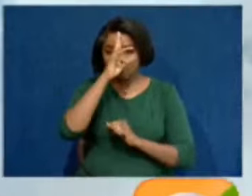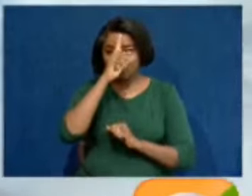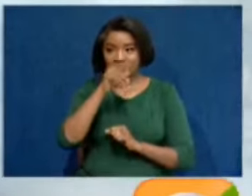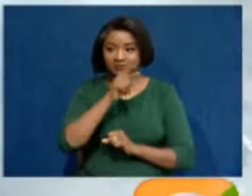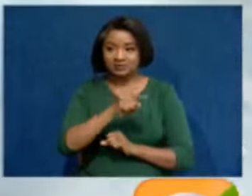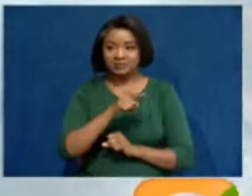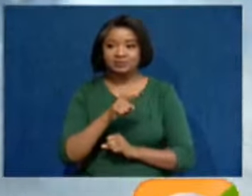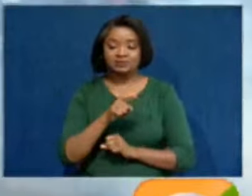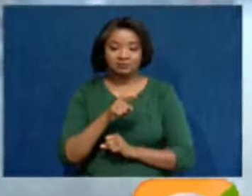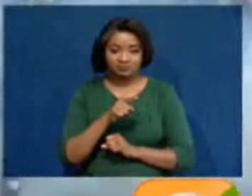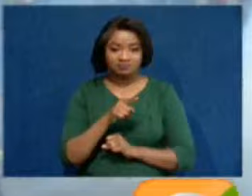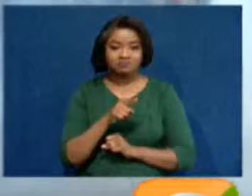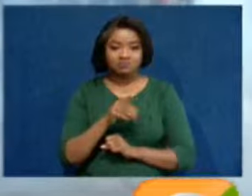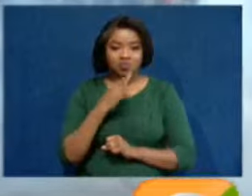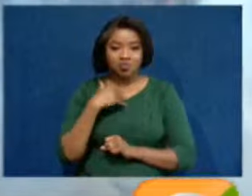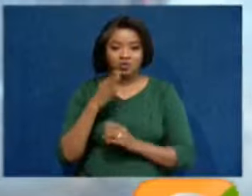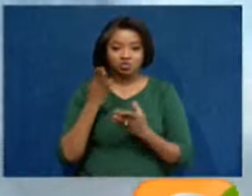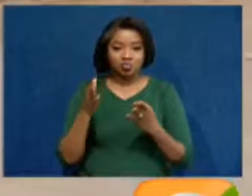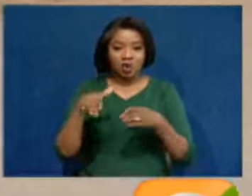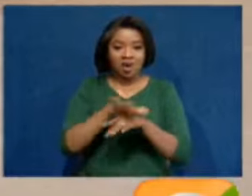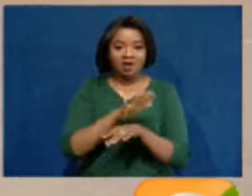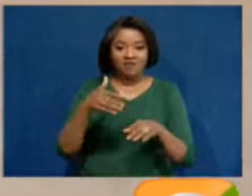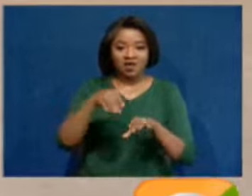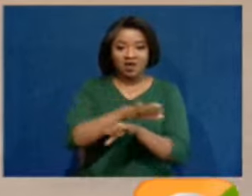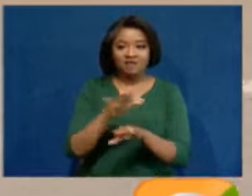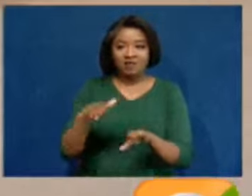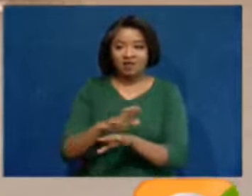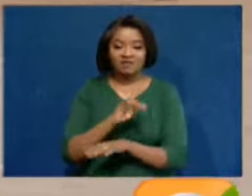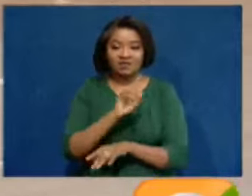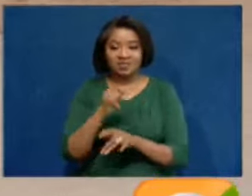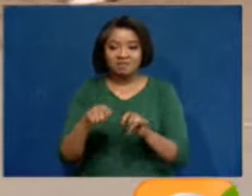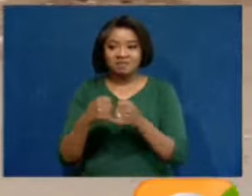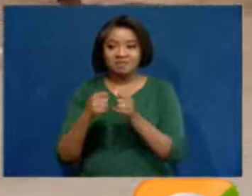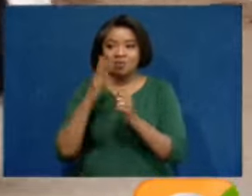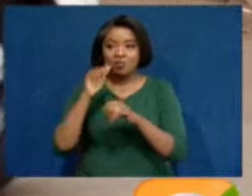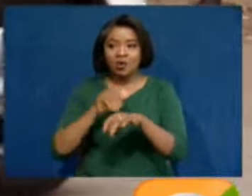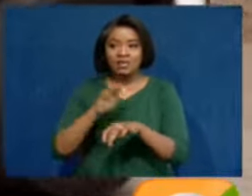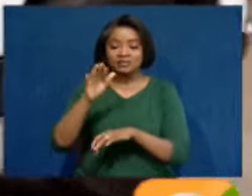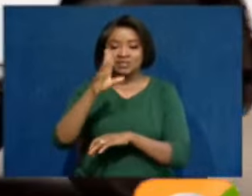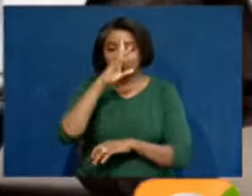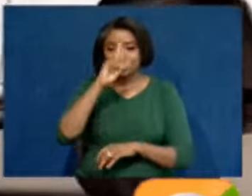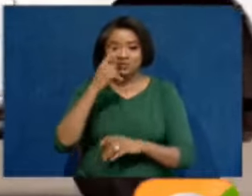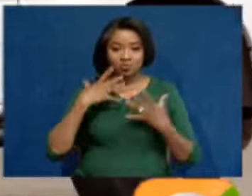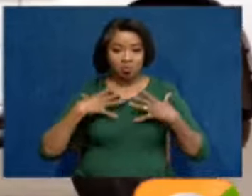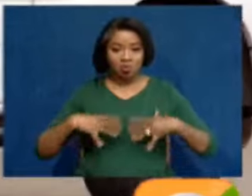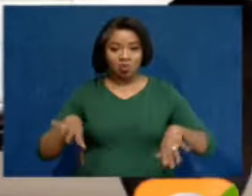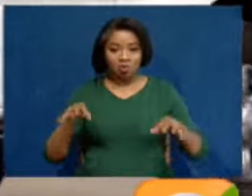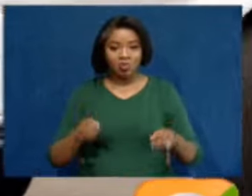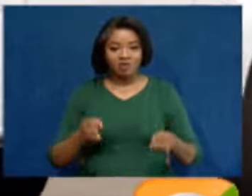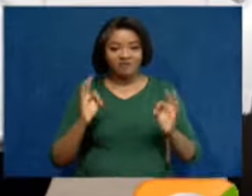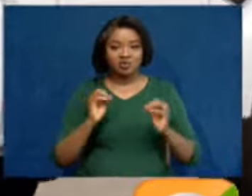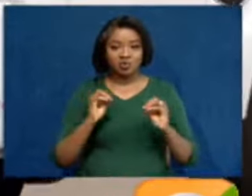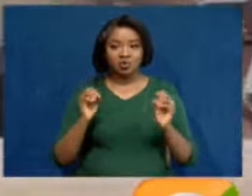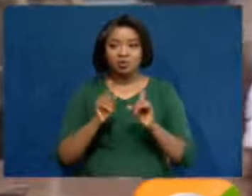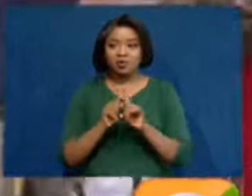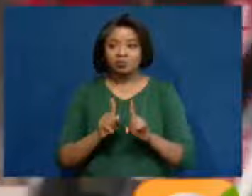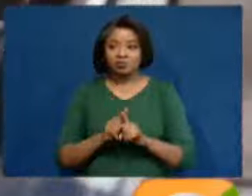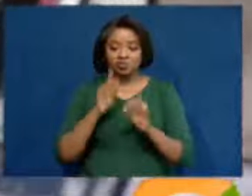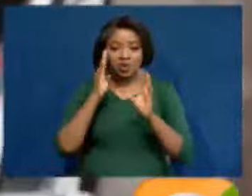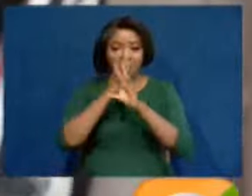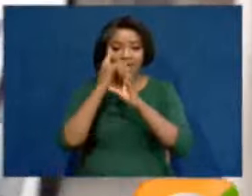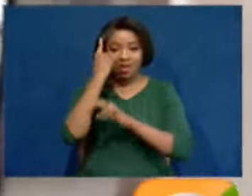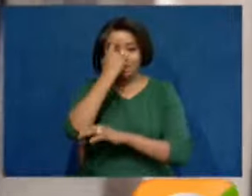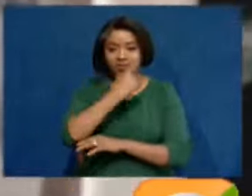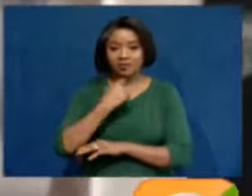kwa uwazi wa utendakazi wao kwa kuwatuma polisi wasio na sare rasmi na wanajificha nyuso.